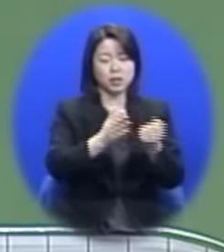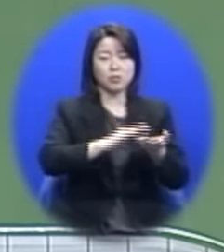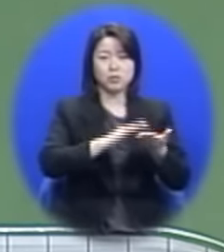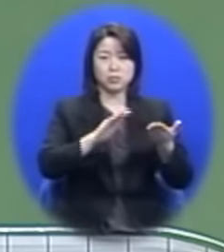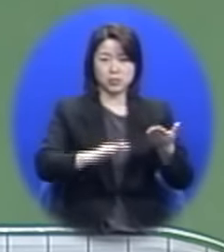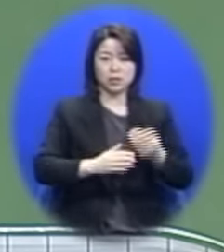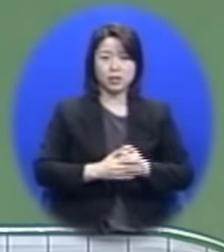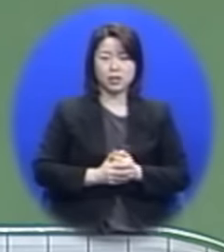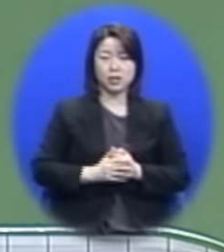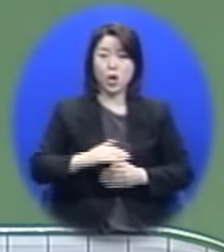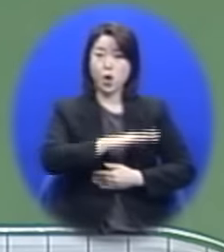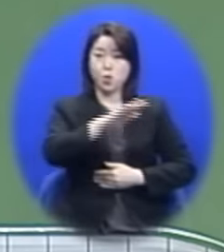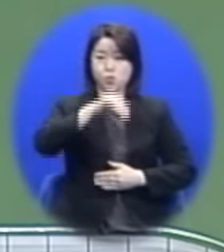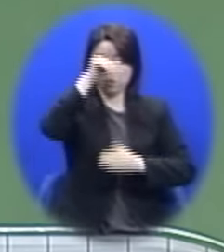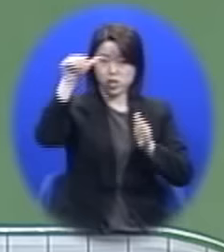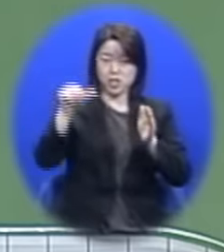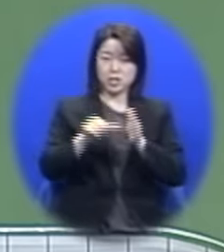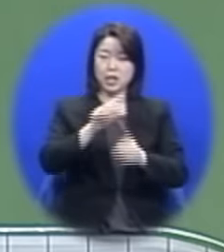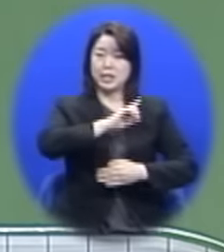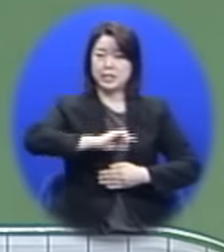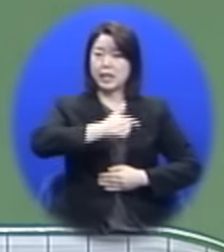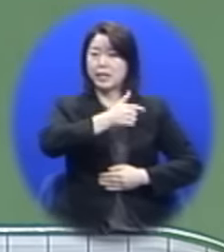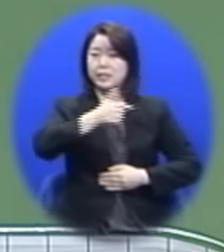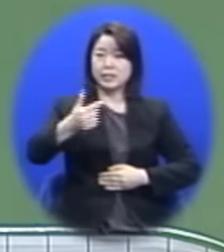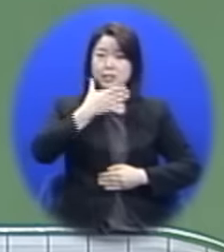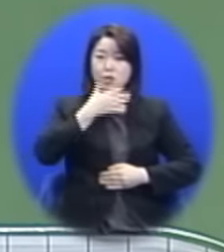우리 인생의 가장 큰 불행,